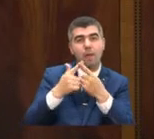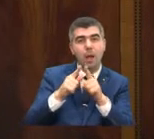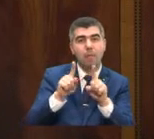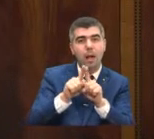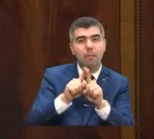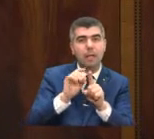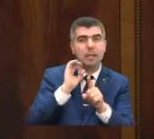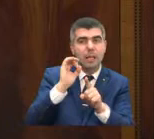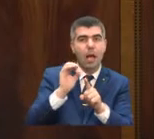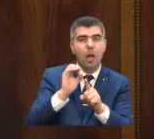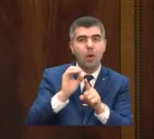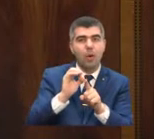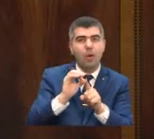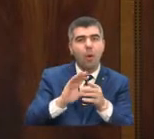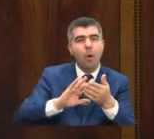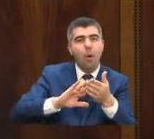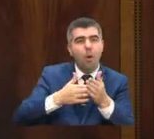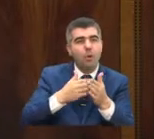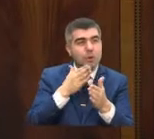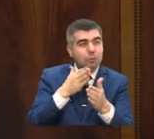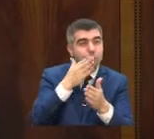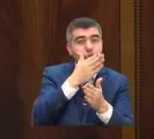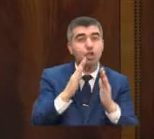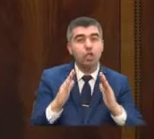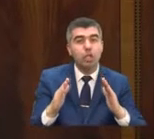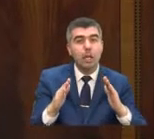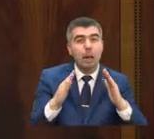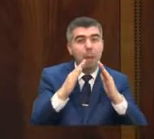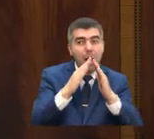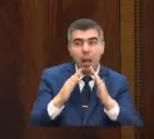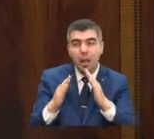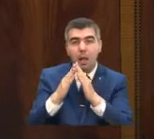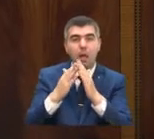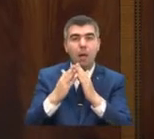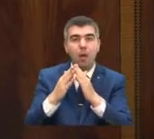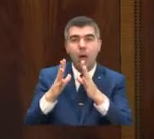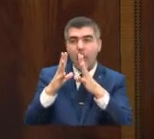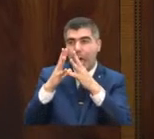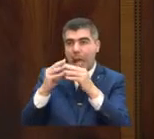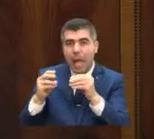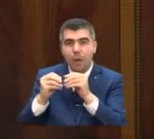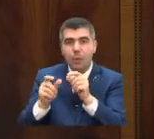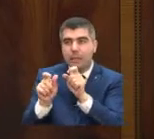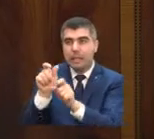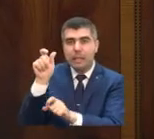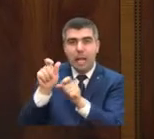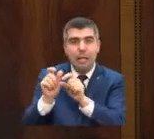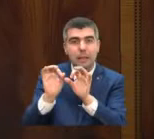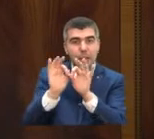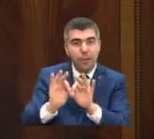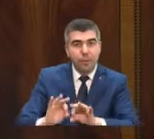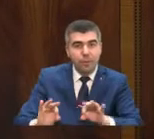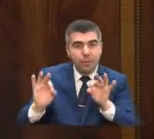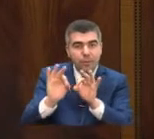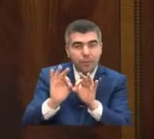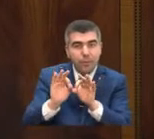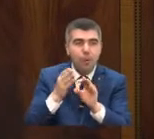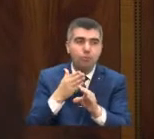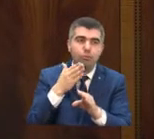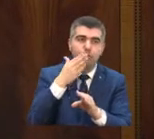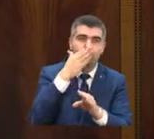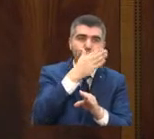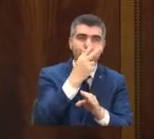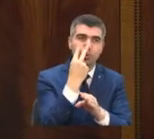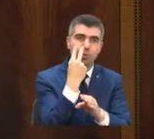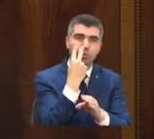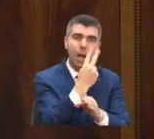المنفردة، التي تكتسي خطورة بالغة تنبع من كون العناصر الإرهابية تتحرك في الظل وتتصرف حسب